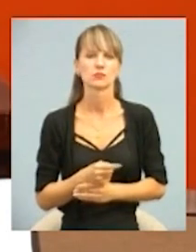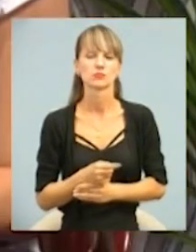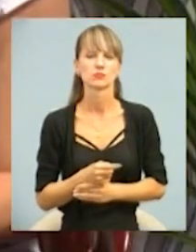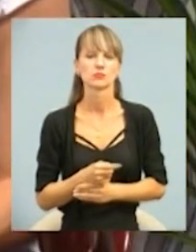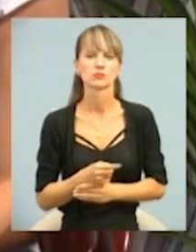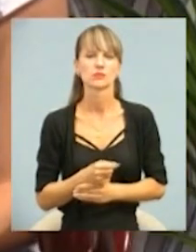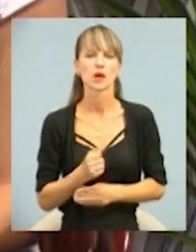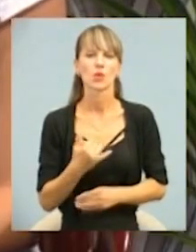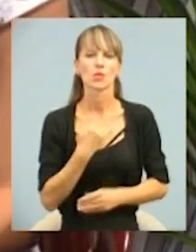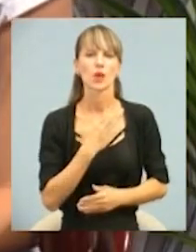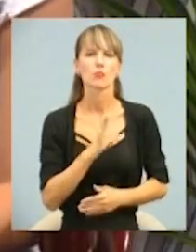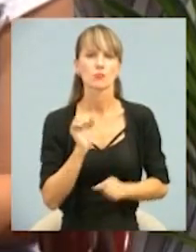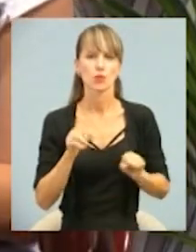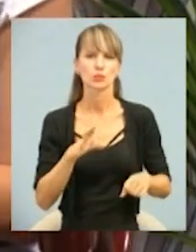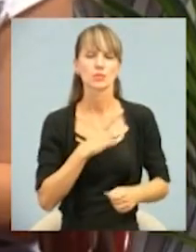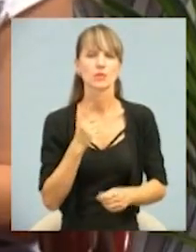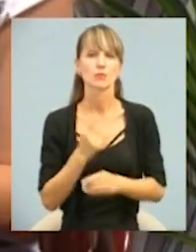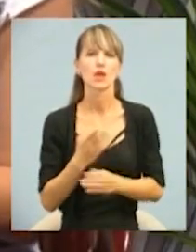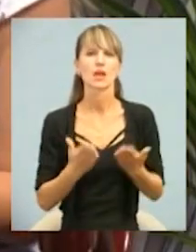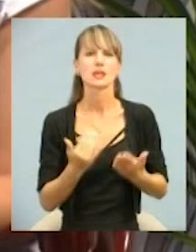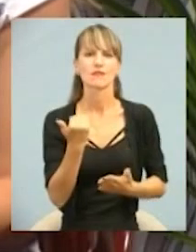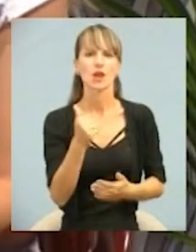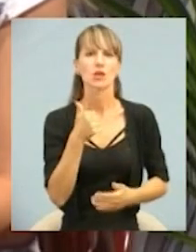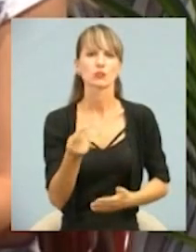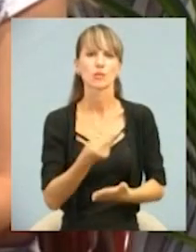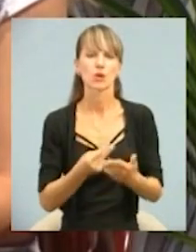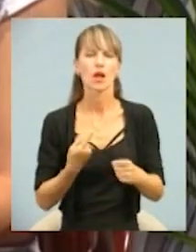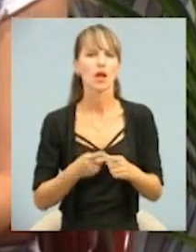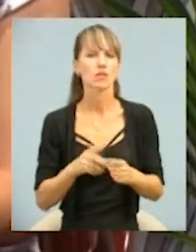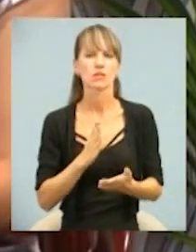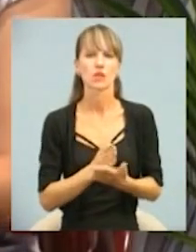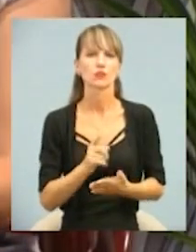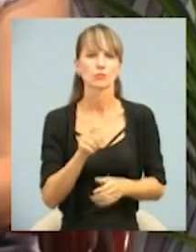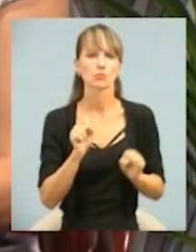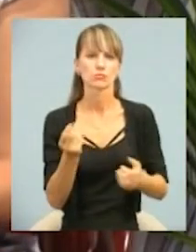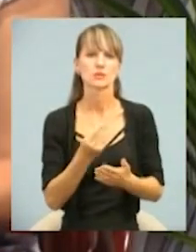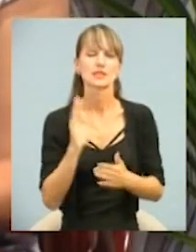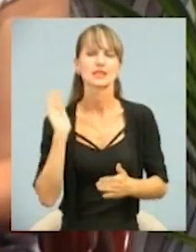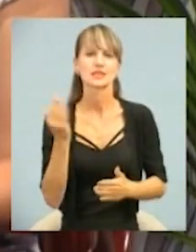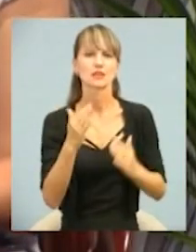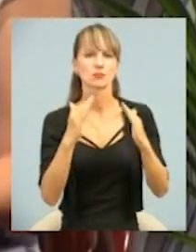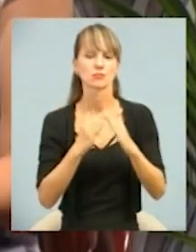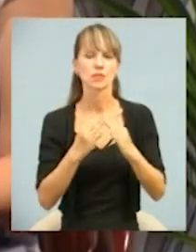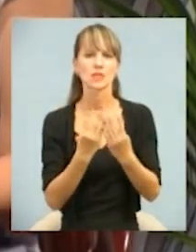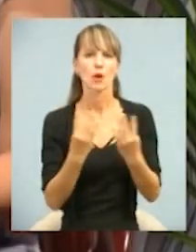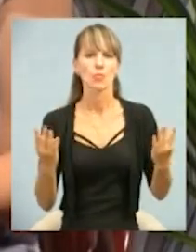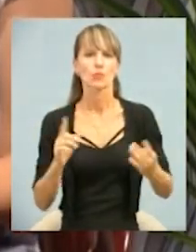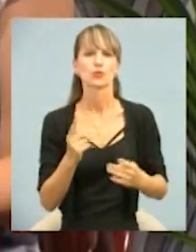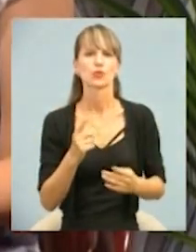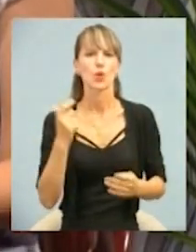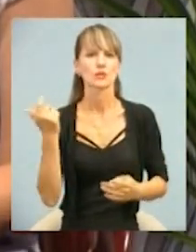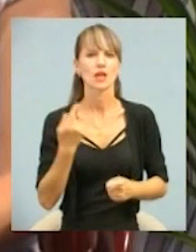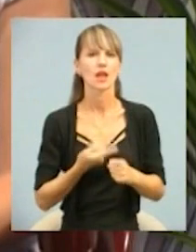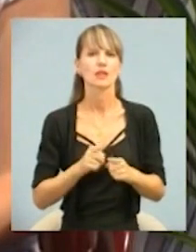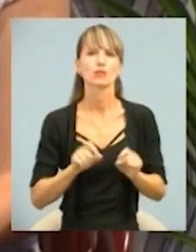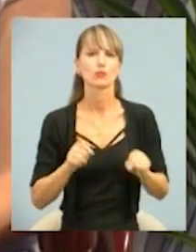А в нашій може бути заборона. Якщо ви добре малюєте, це не означає, що ви можете розмальовувати стіни, будинки, паркани. Адже власника